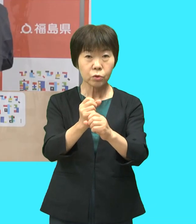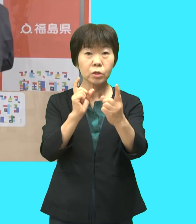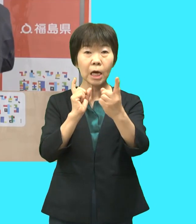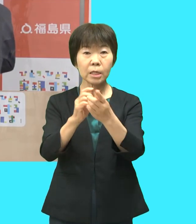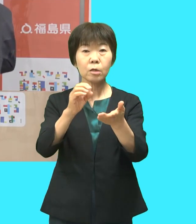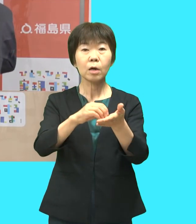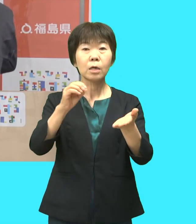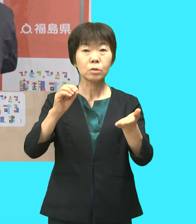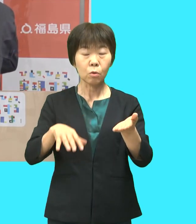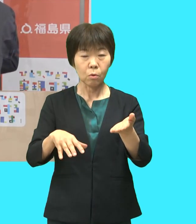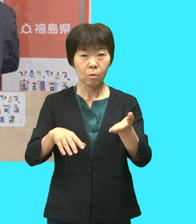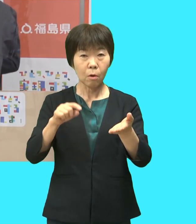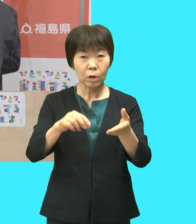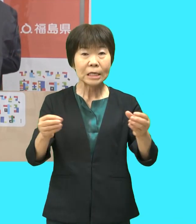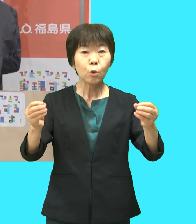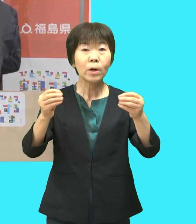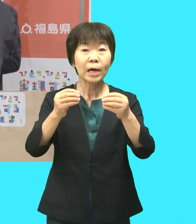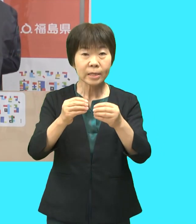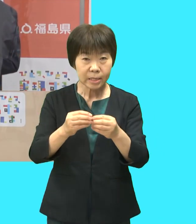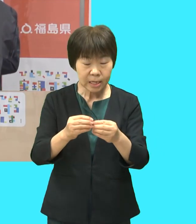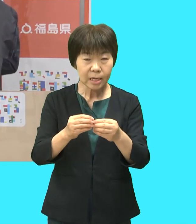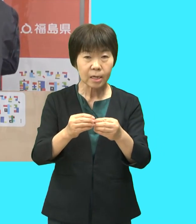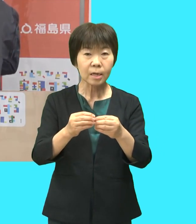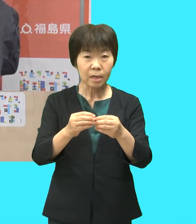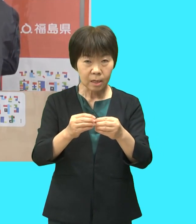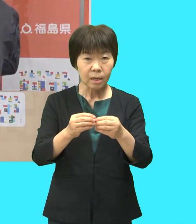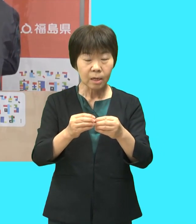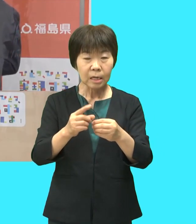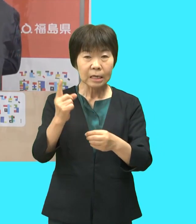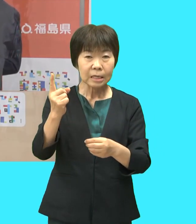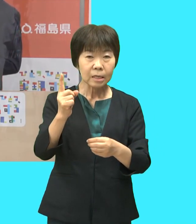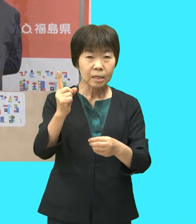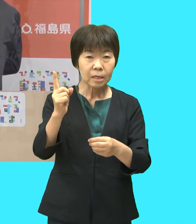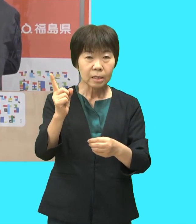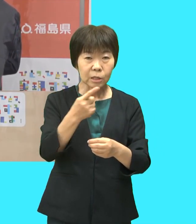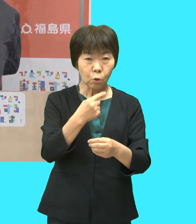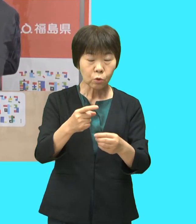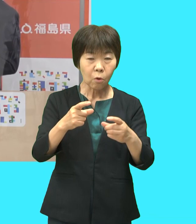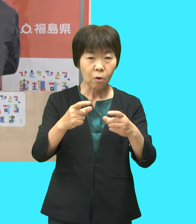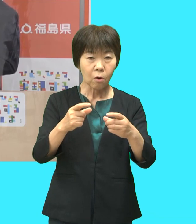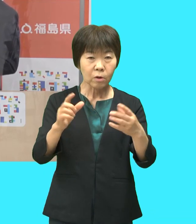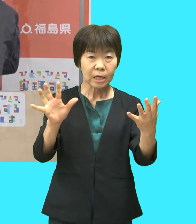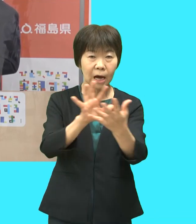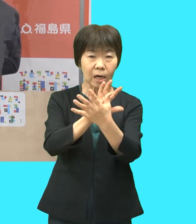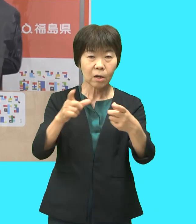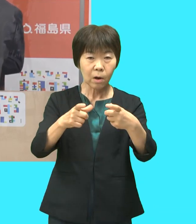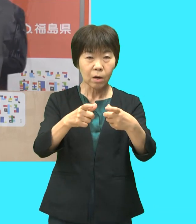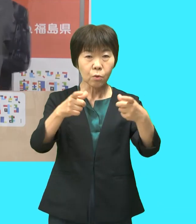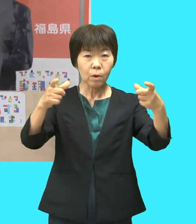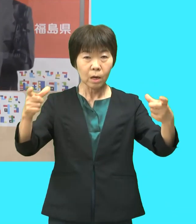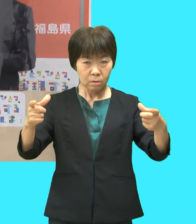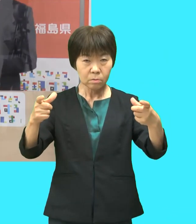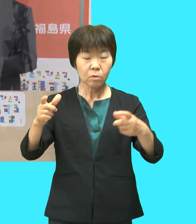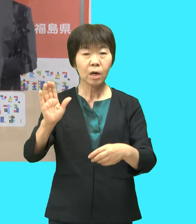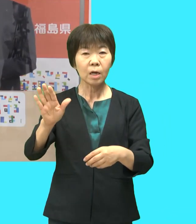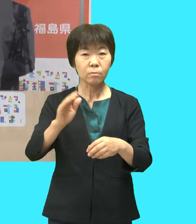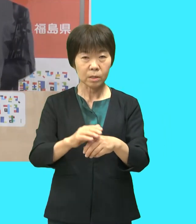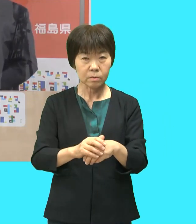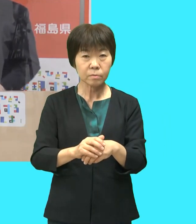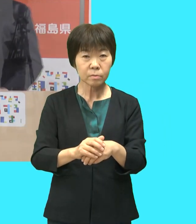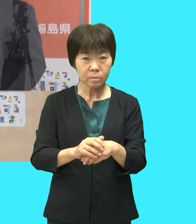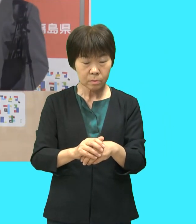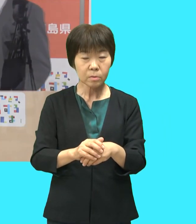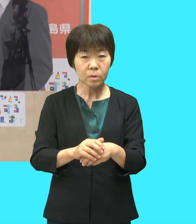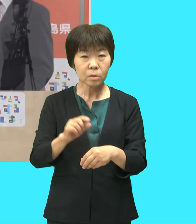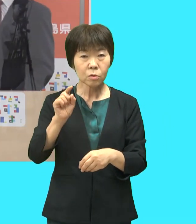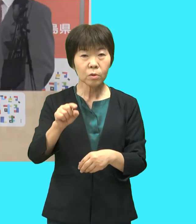。それに伴って当然ながらこの人流は徐々に上がってくるという傾向にあります。したがってこ